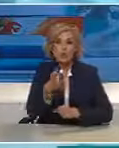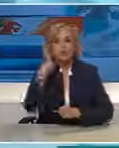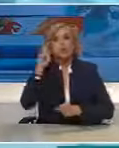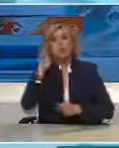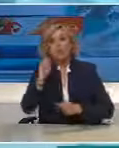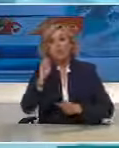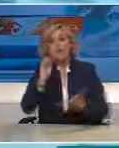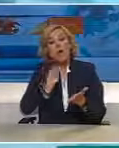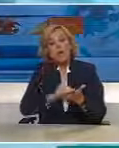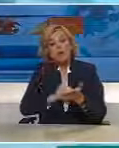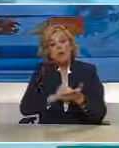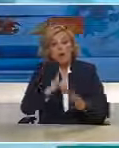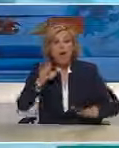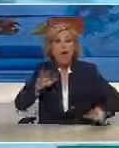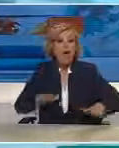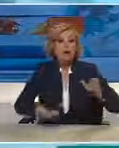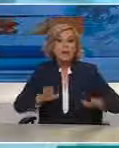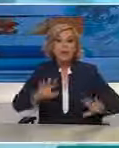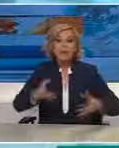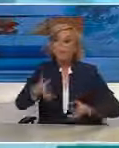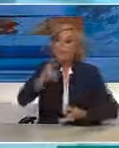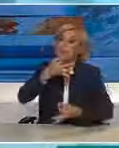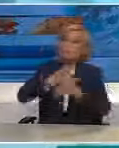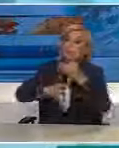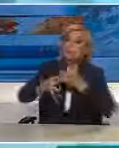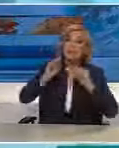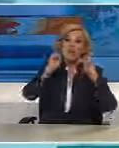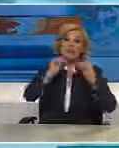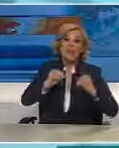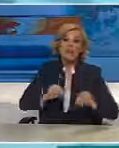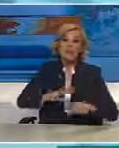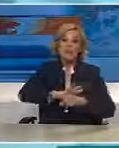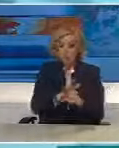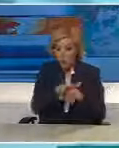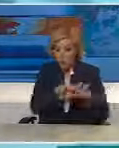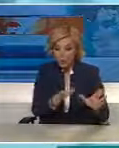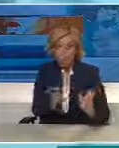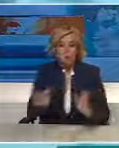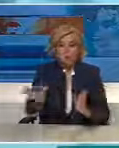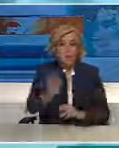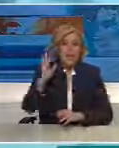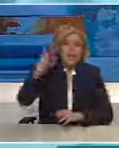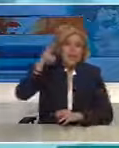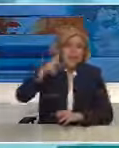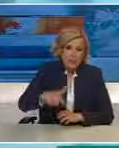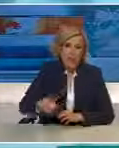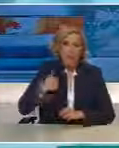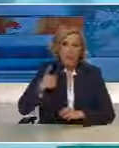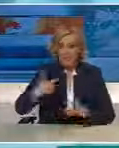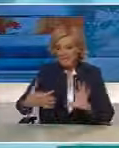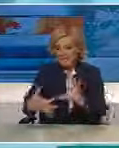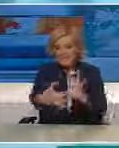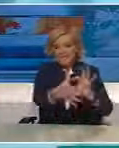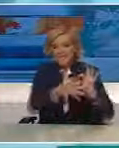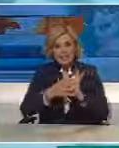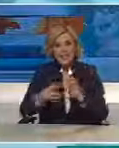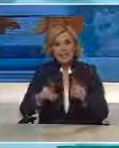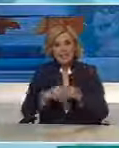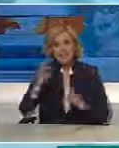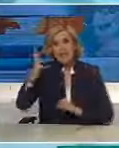εφόσον προκύπτουν επιδημιολογικά δεδομένα. Δεδομένα τα οποία θα αξιολογούνται σε καθημερινή βάση πάντα σε συνεργασία με την επιστημονική